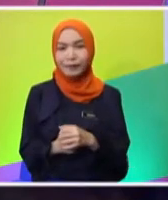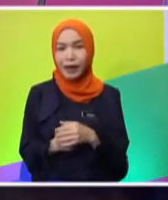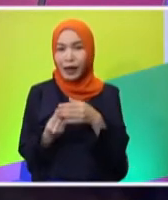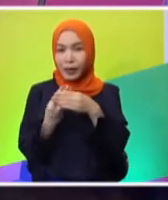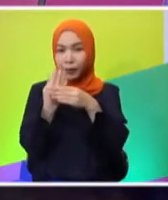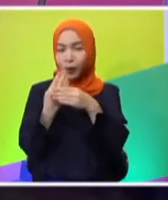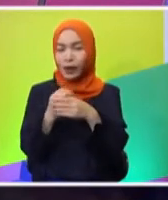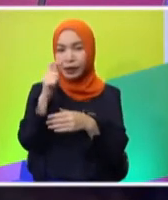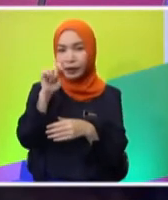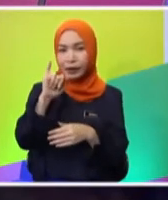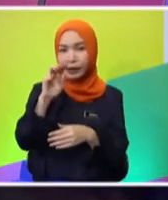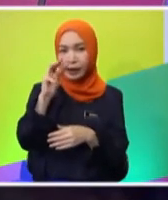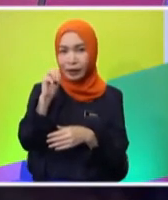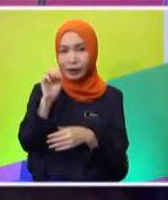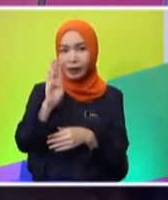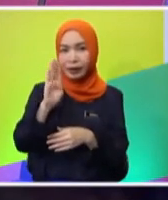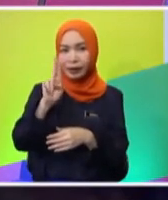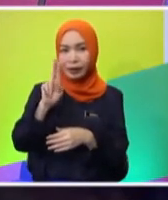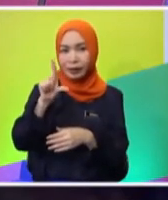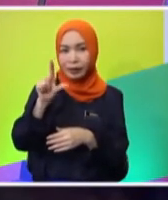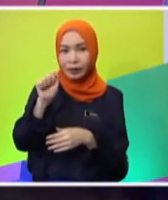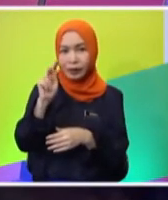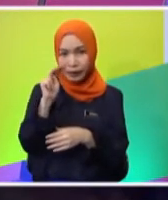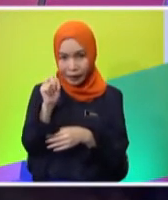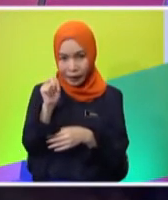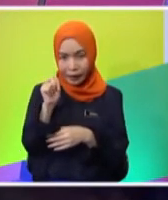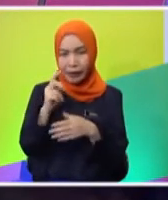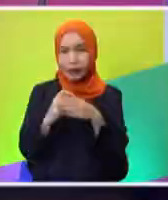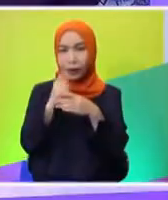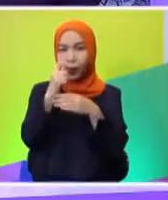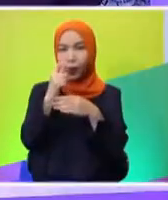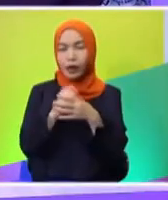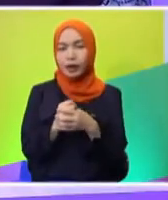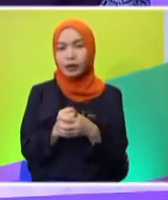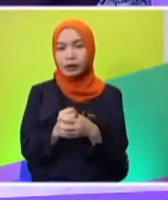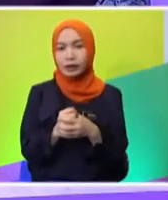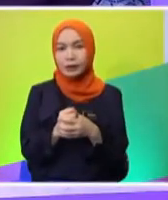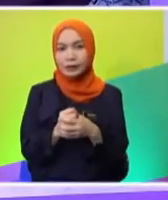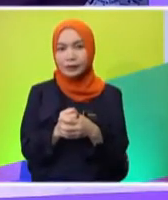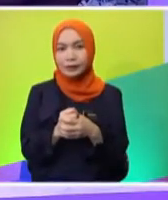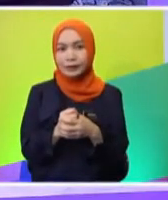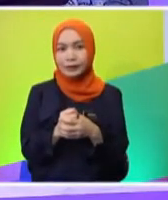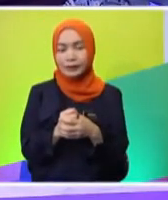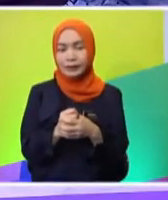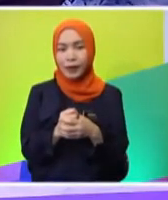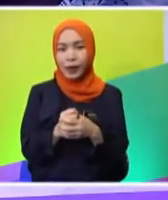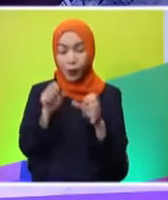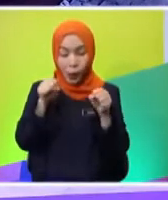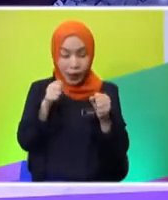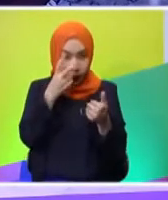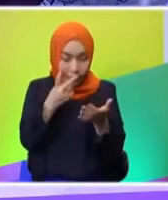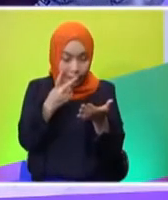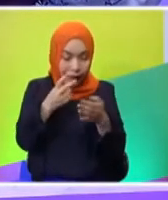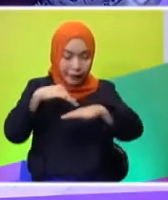timbulnya digunakan kayu dan untuk mewujudkan apa corak yang timbul pada acara tersebut